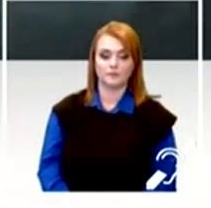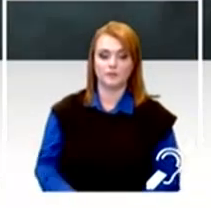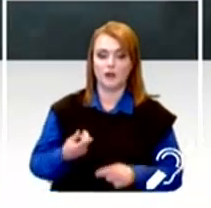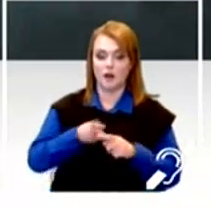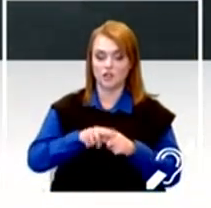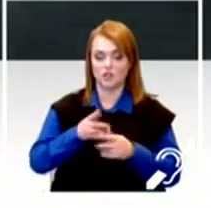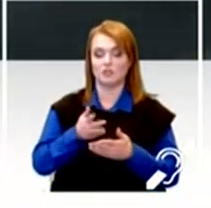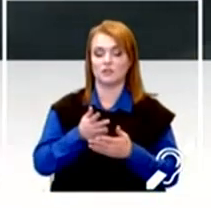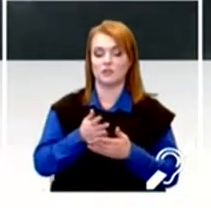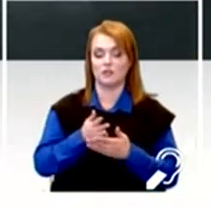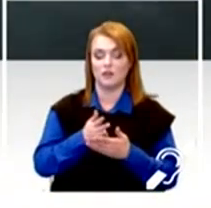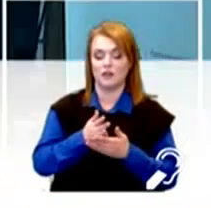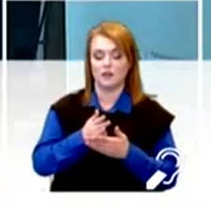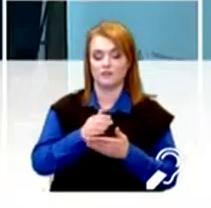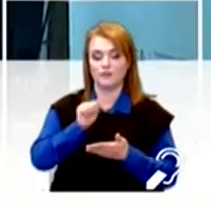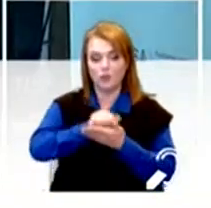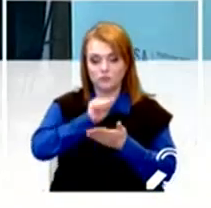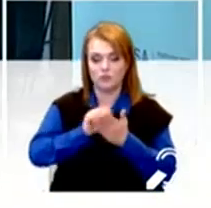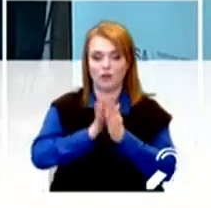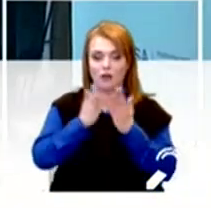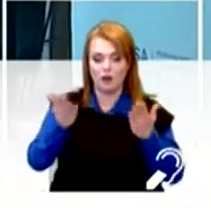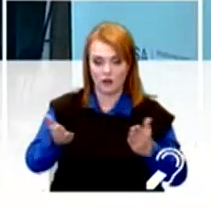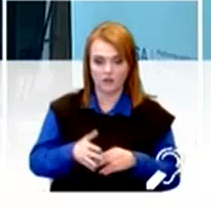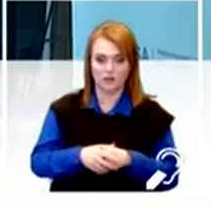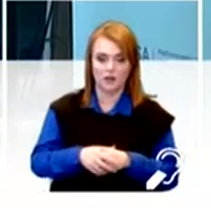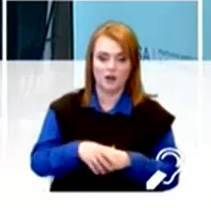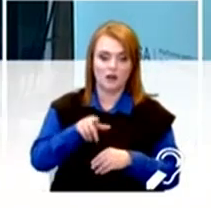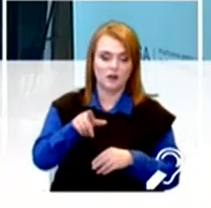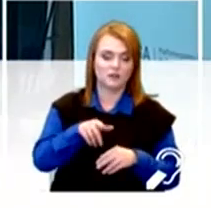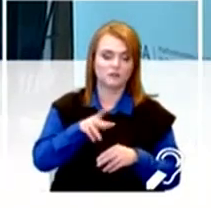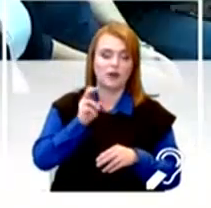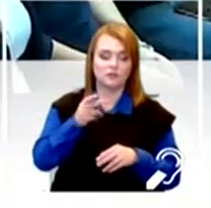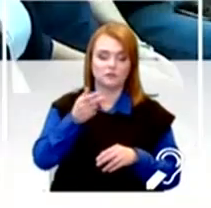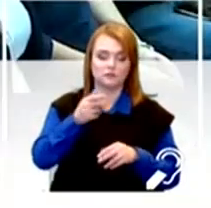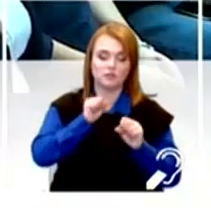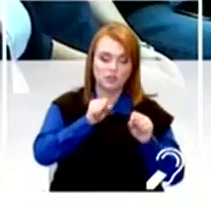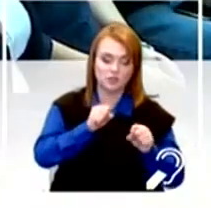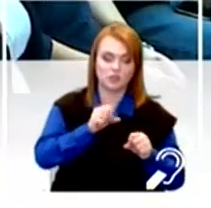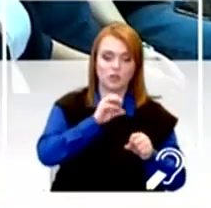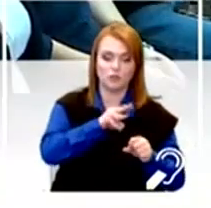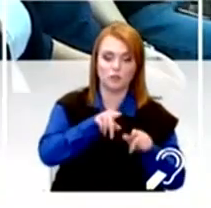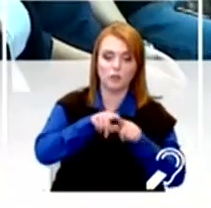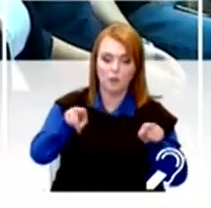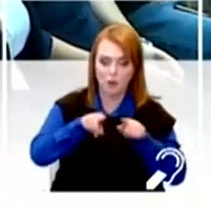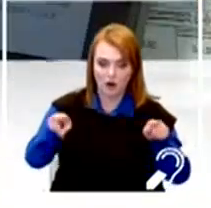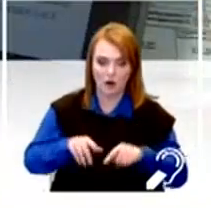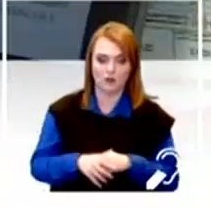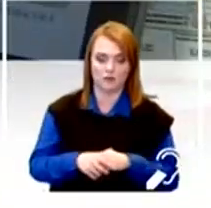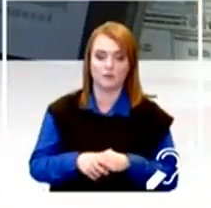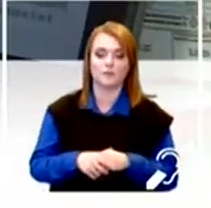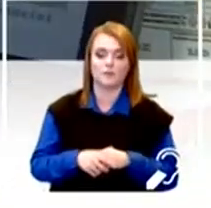Glosarul explică termeni din domeniul securității folosiți ca armă a dezinformării. Printre aceștia, inteligența